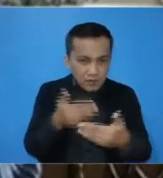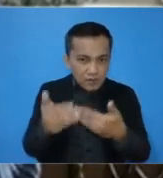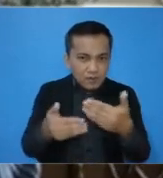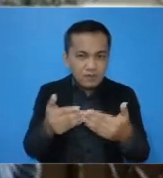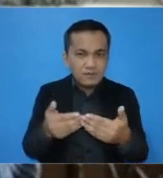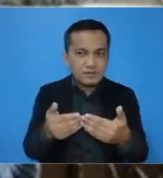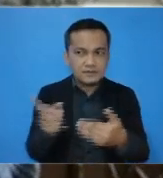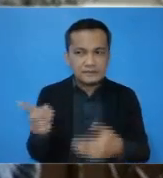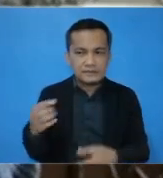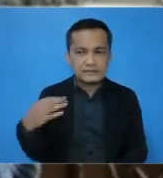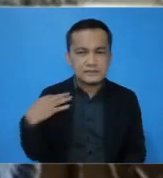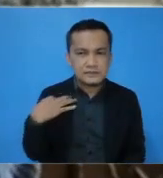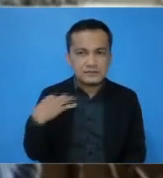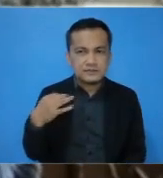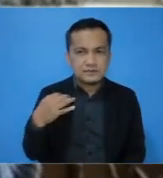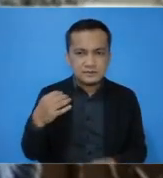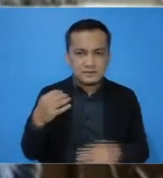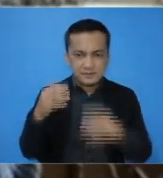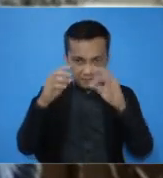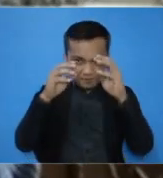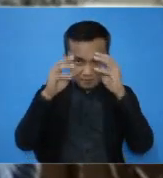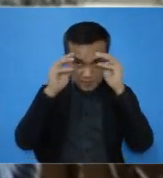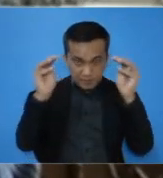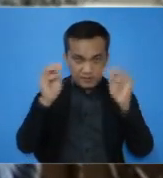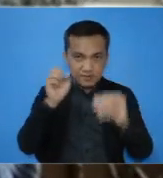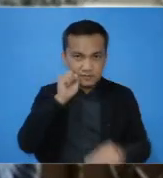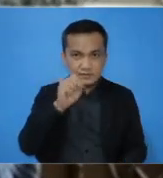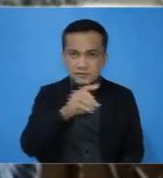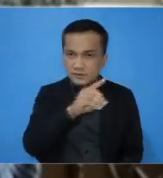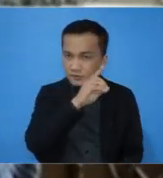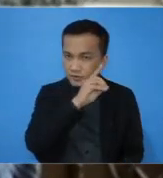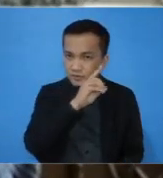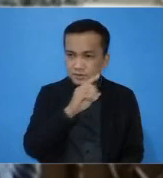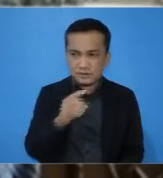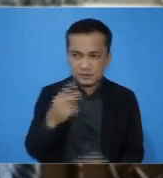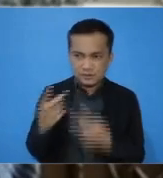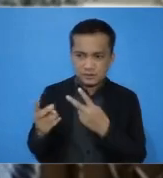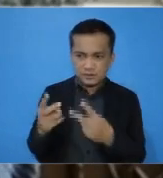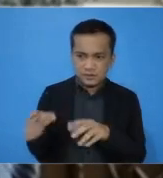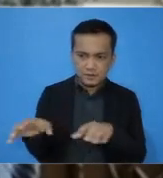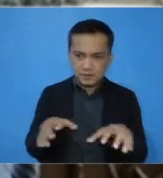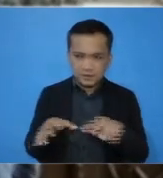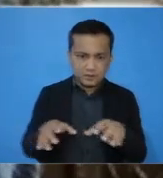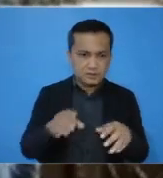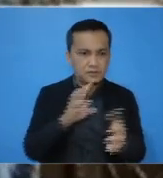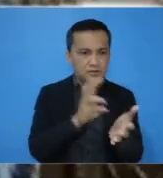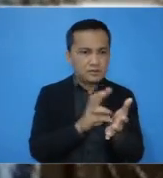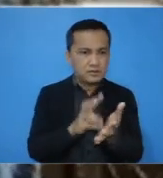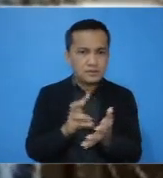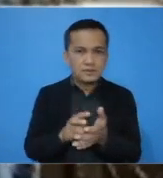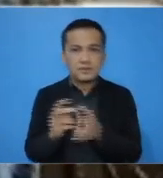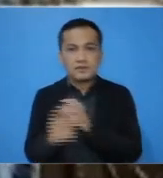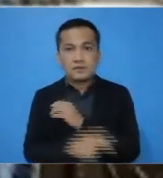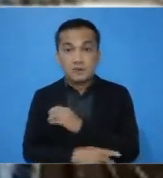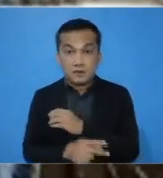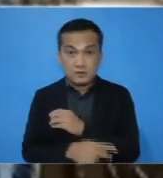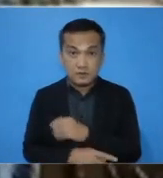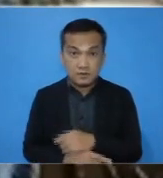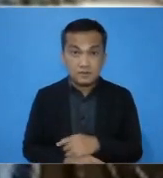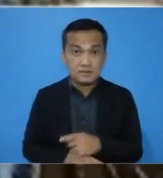pagkakandidato ni Mayor Sara. Kitang-kita yan sa paggalaw sa iba't ibang lugar sa ating probinsya. Kita rin namin yan sa